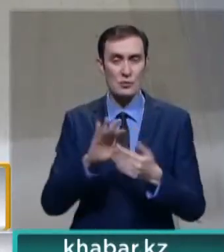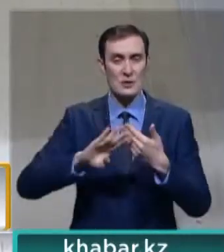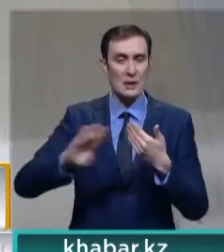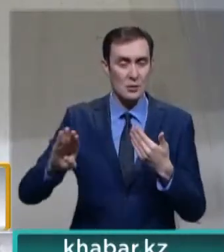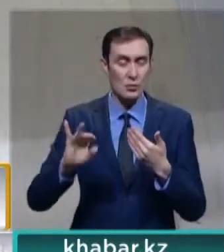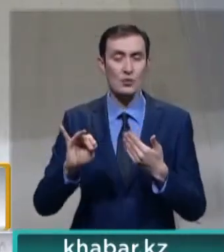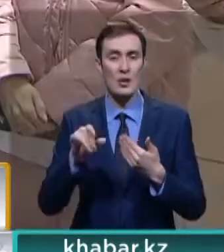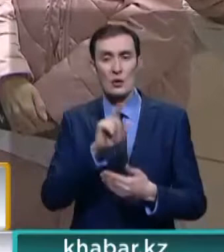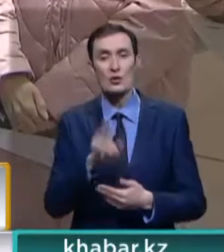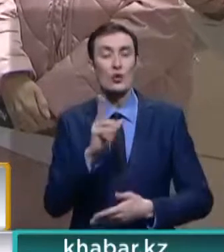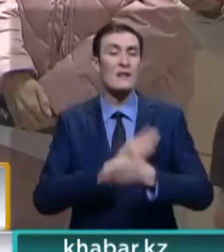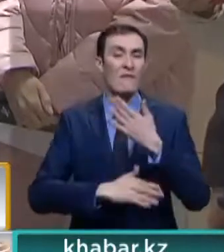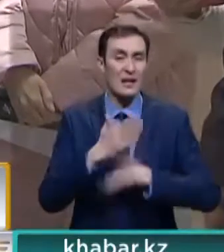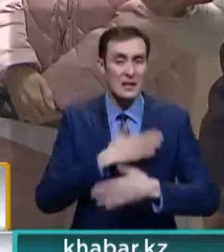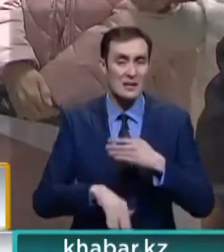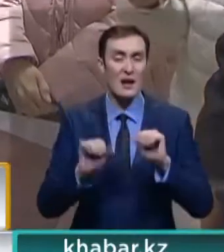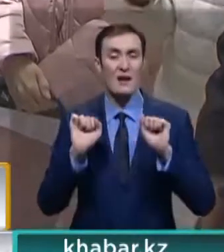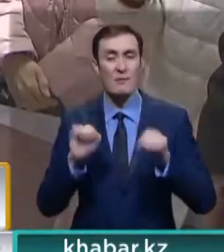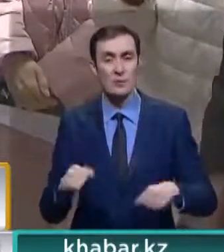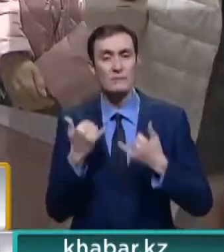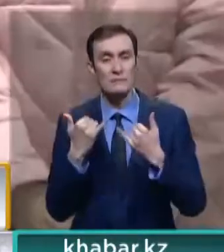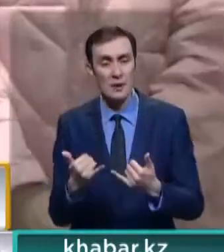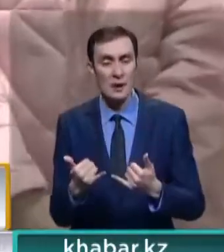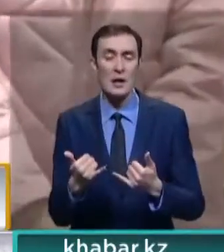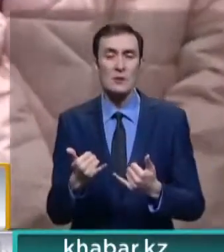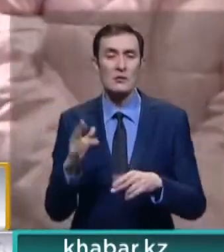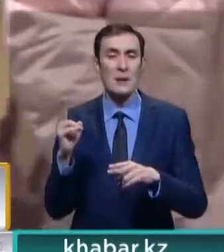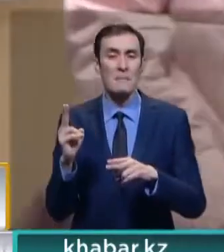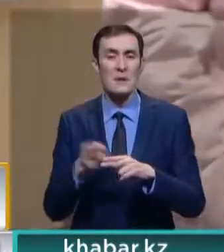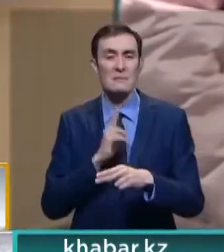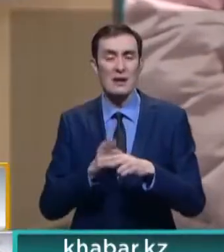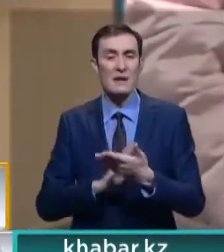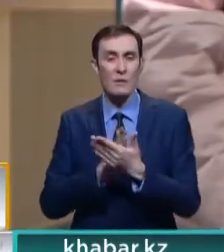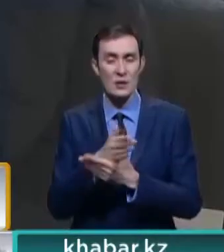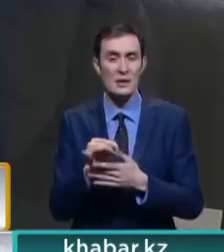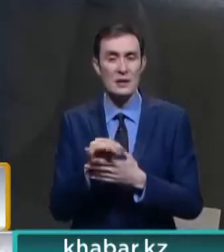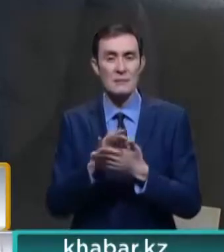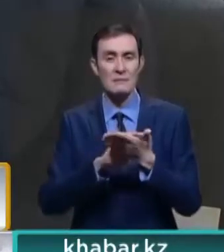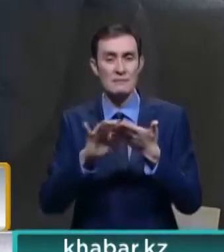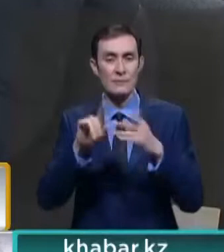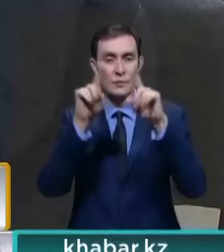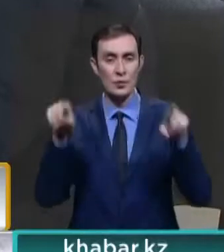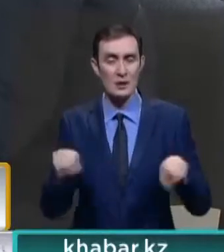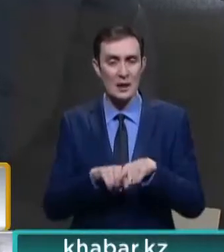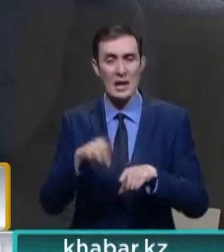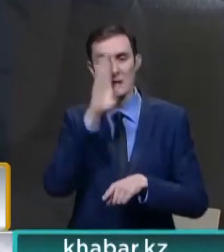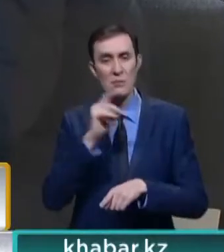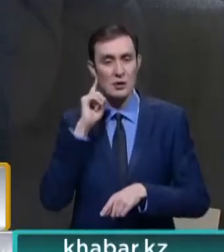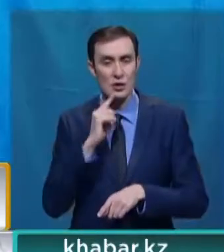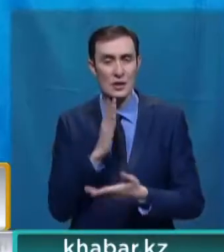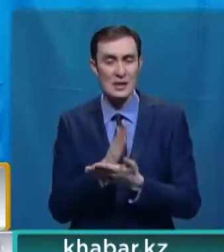дистанцию. Для людей с ограниченными возможностями предусмотрели безбарьерный вход и тактильные доски. Для